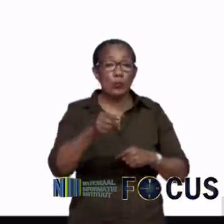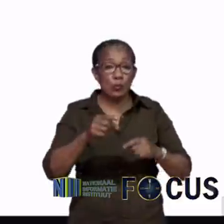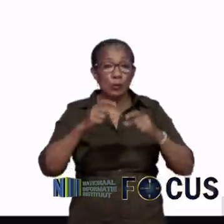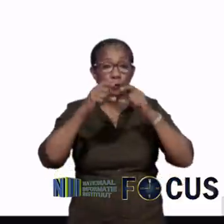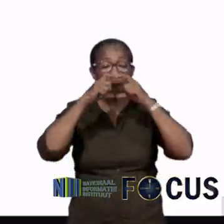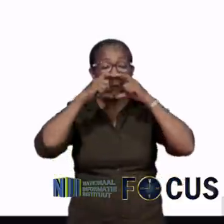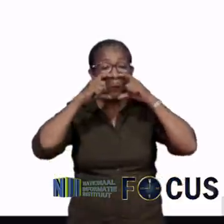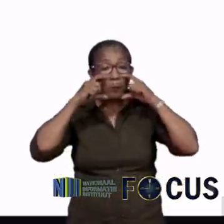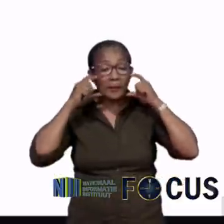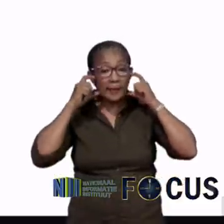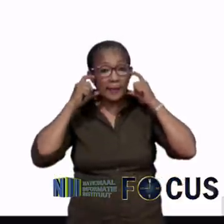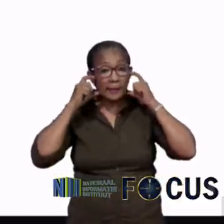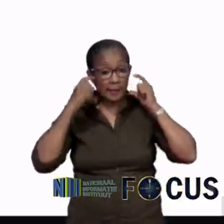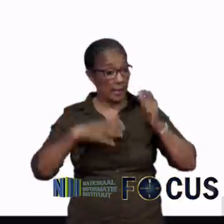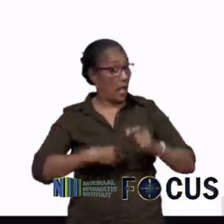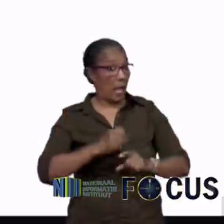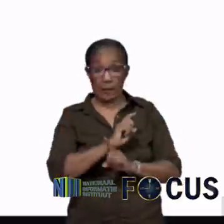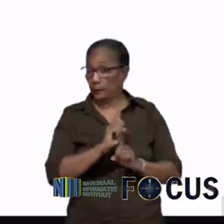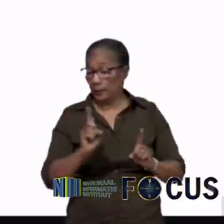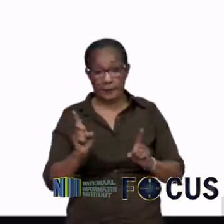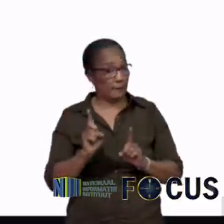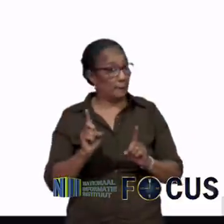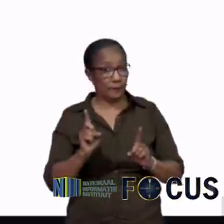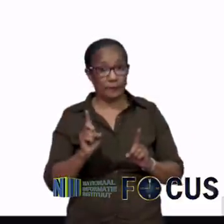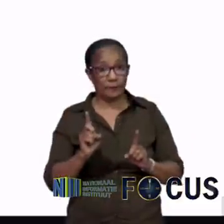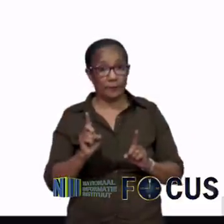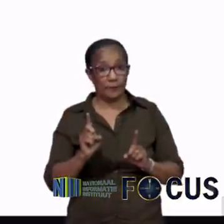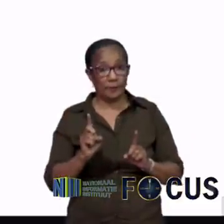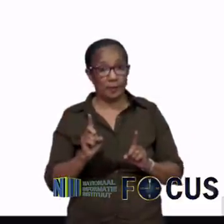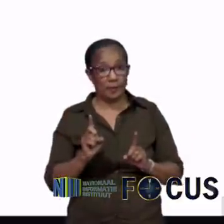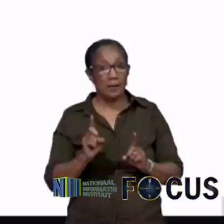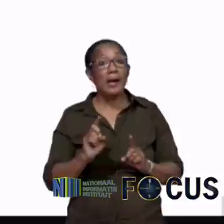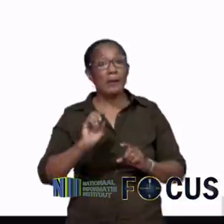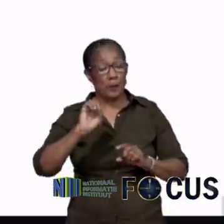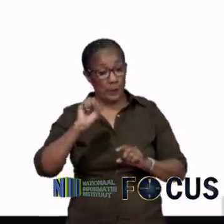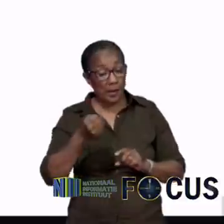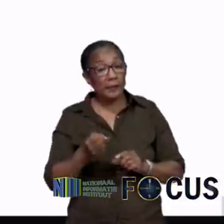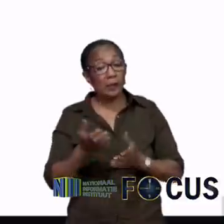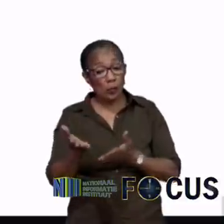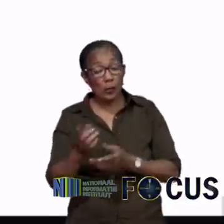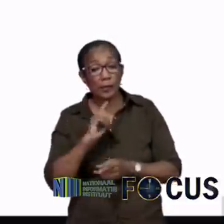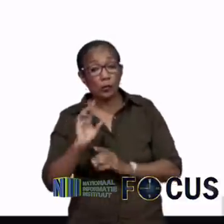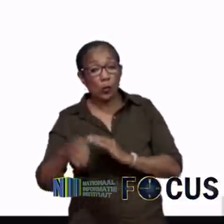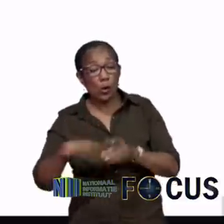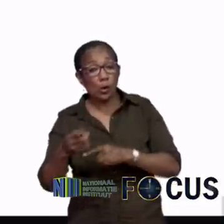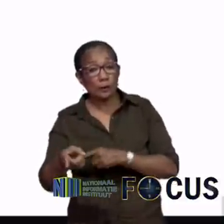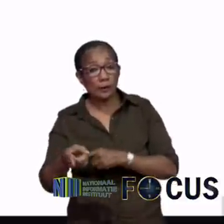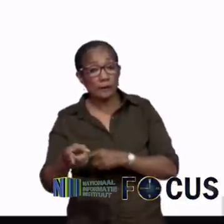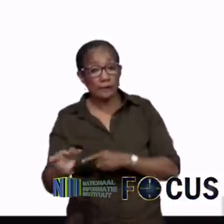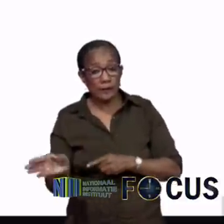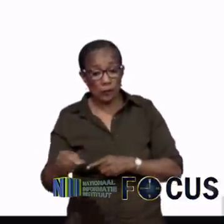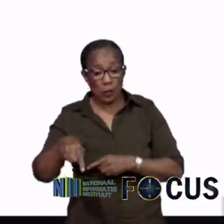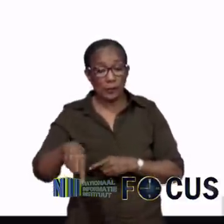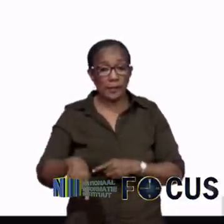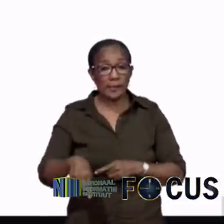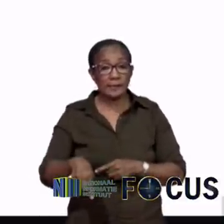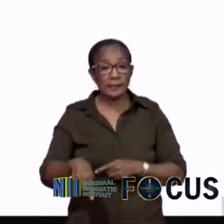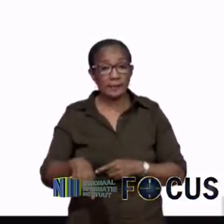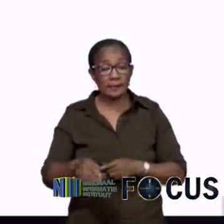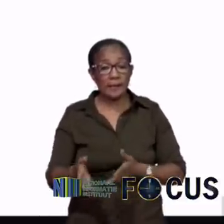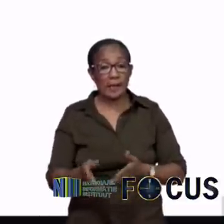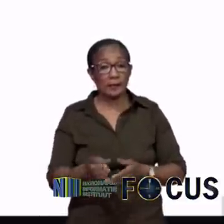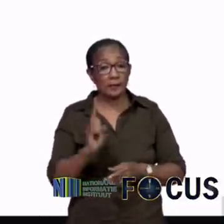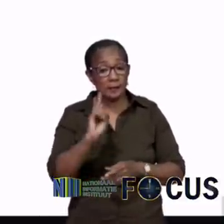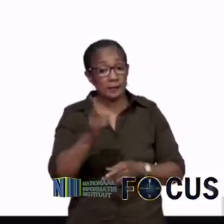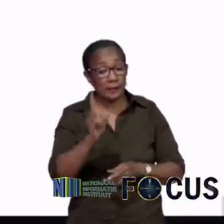neusbedekking. Indien u dat niet hebt, mag u geweerd worden vanuit deze